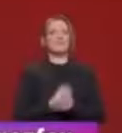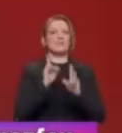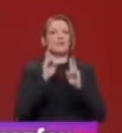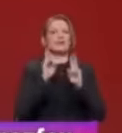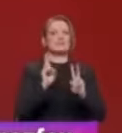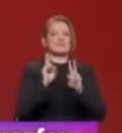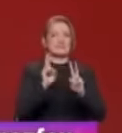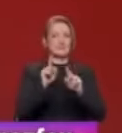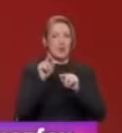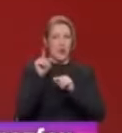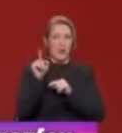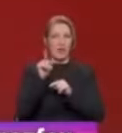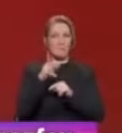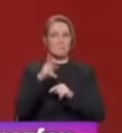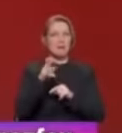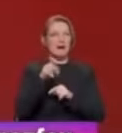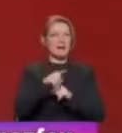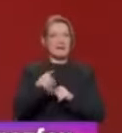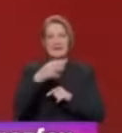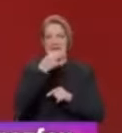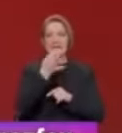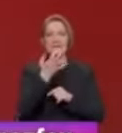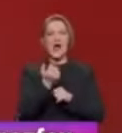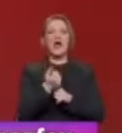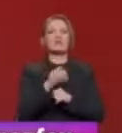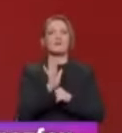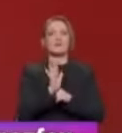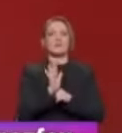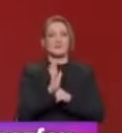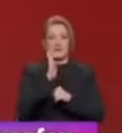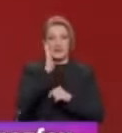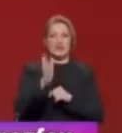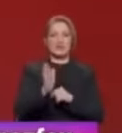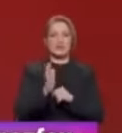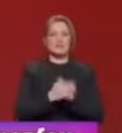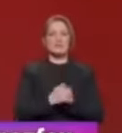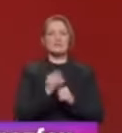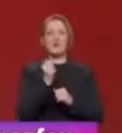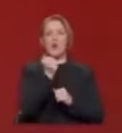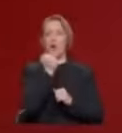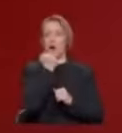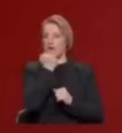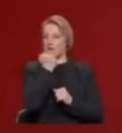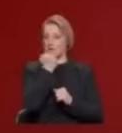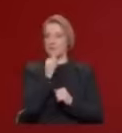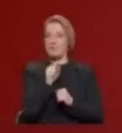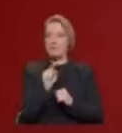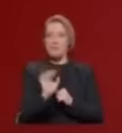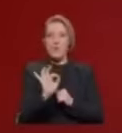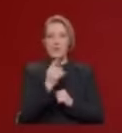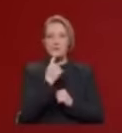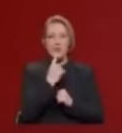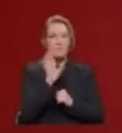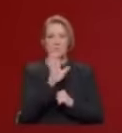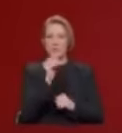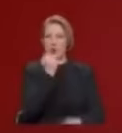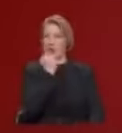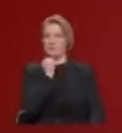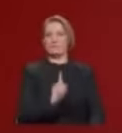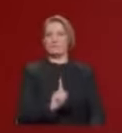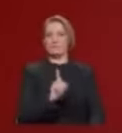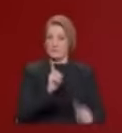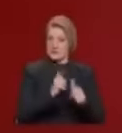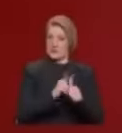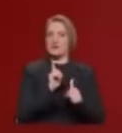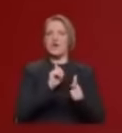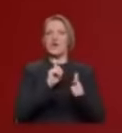Siz oradaydınız, hiçbir partiden de izin almadan, el almadan gittim. Tabii Çok ki ayıp. yani. Bakın bunun böyle söylenmesi son derece ayıp.